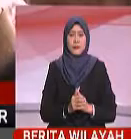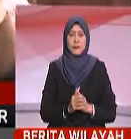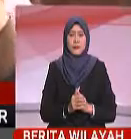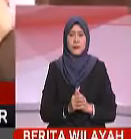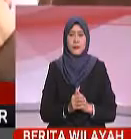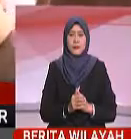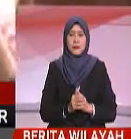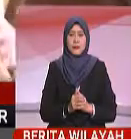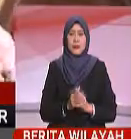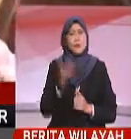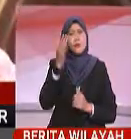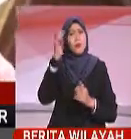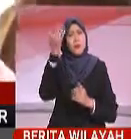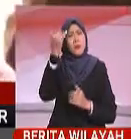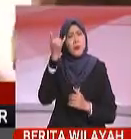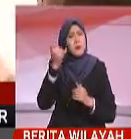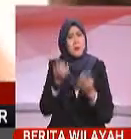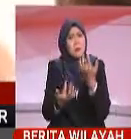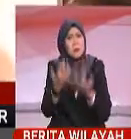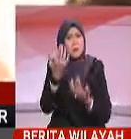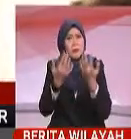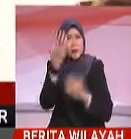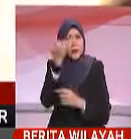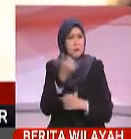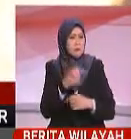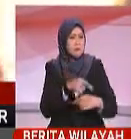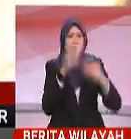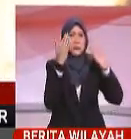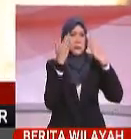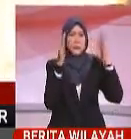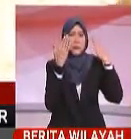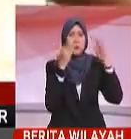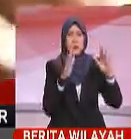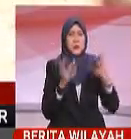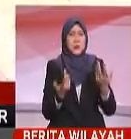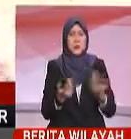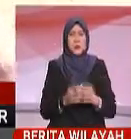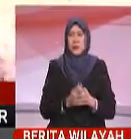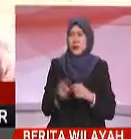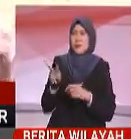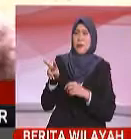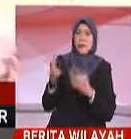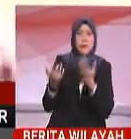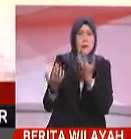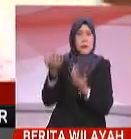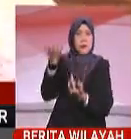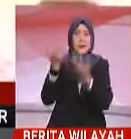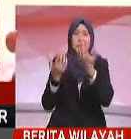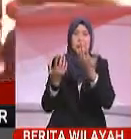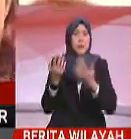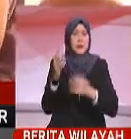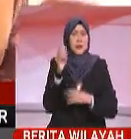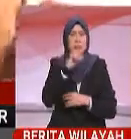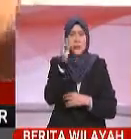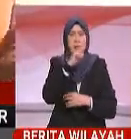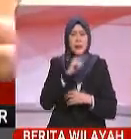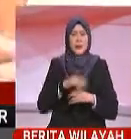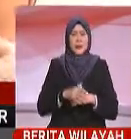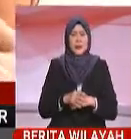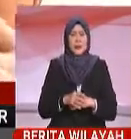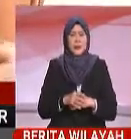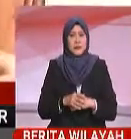Tapi pun cuba nak malah tahu. Tak tahu lah mengapa api bagi mana mengapa tapi mungkin tengok tu mungkin tanam tu kan. Mata gua ada